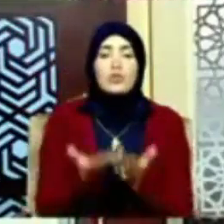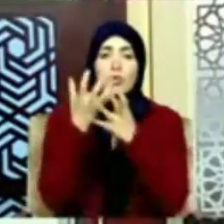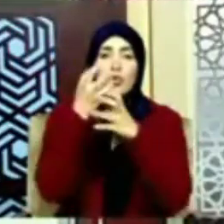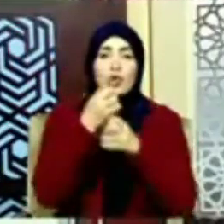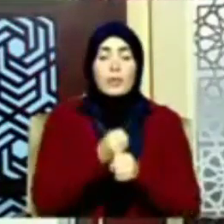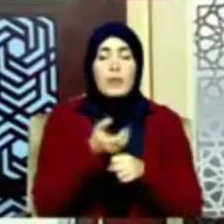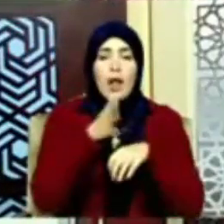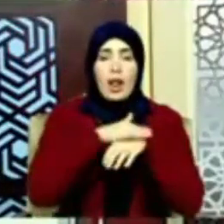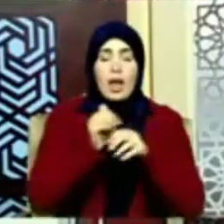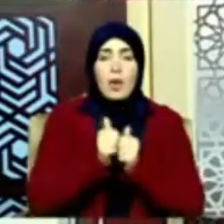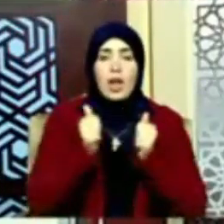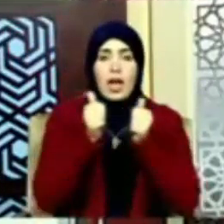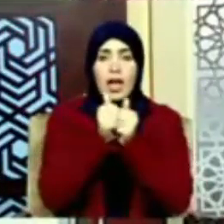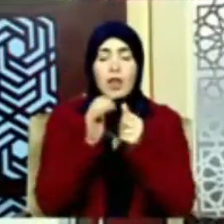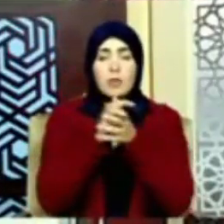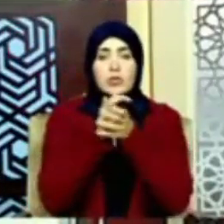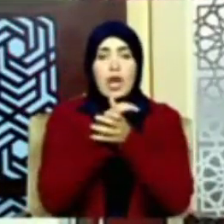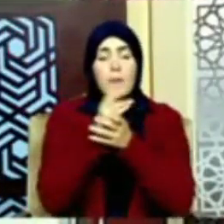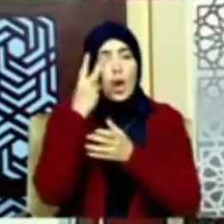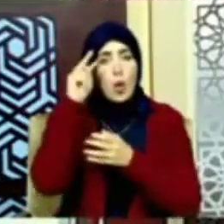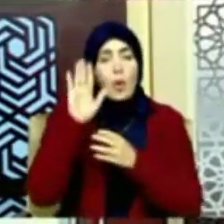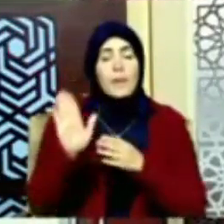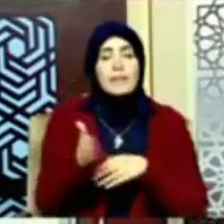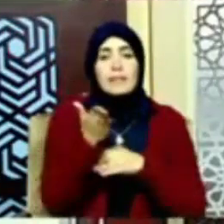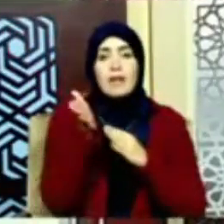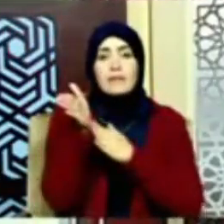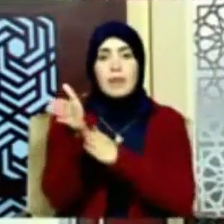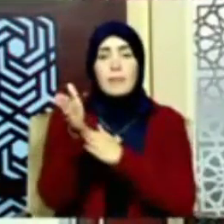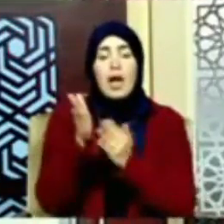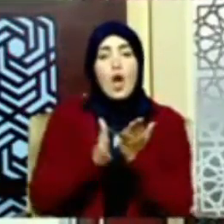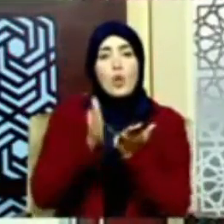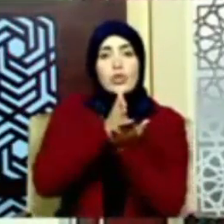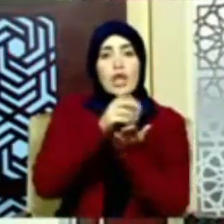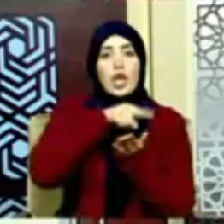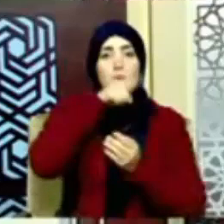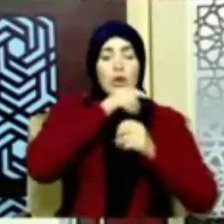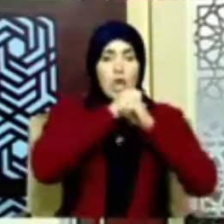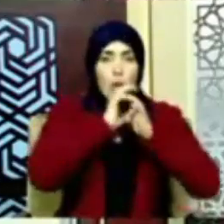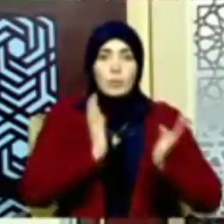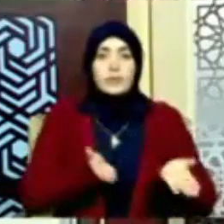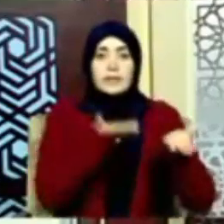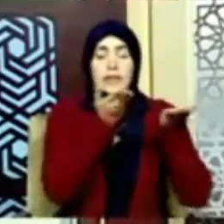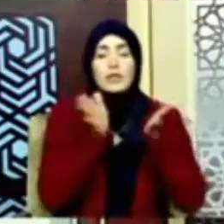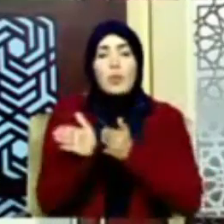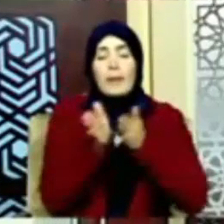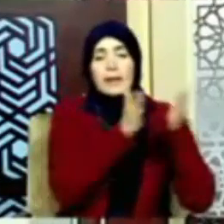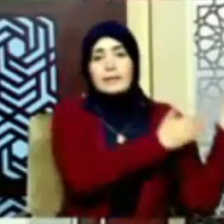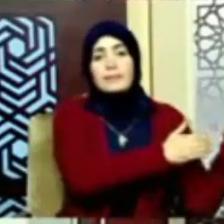وصحبه ومن تبع هداه إلى يوم الدين وبعد.